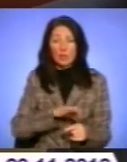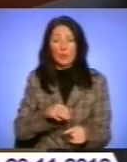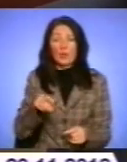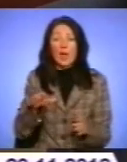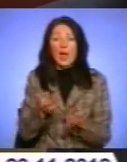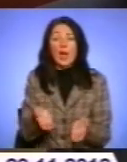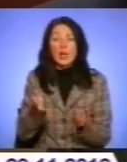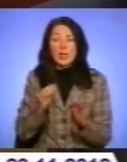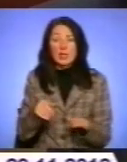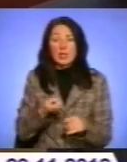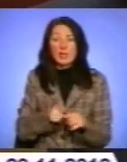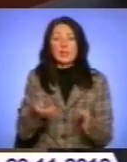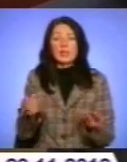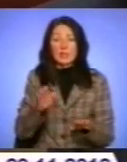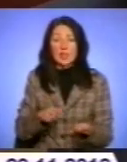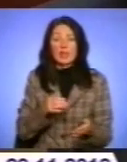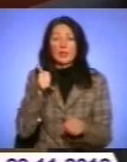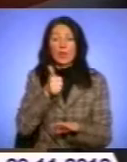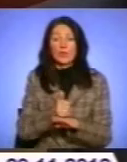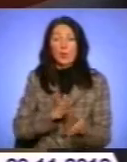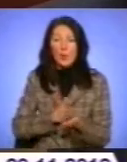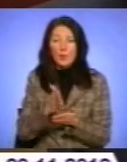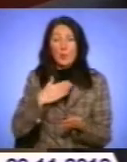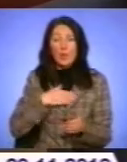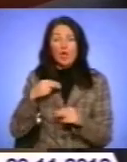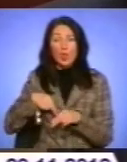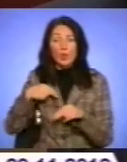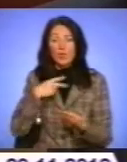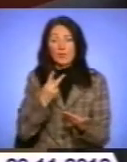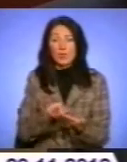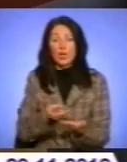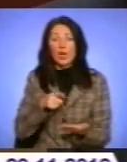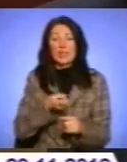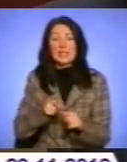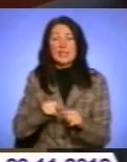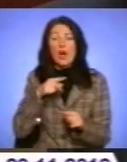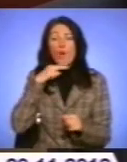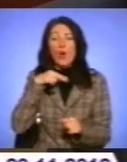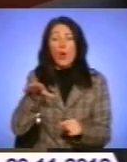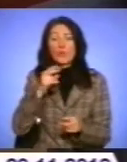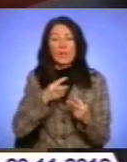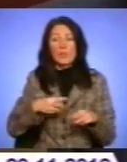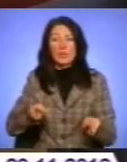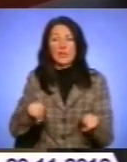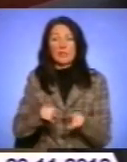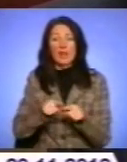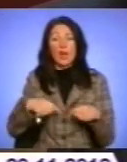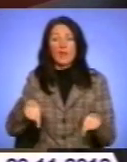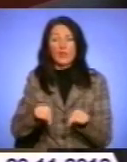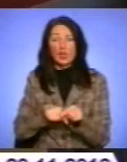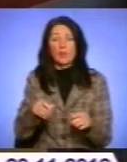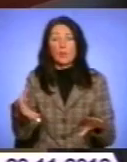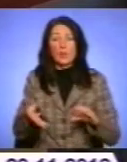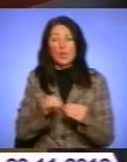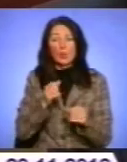залишається магістральним напрямом нашої роботи. Звертаю на це увагу всіх міністерств і відомств. Підсумки року ми